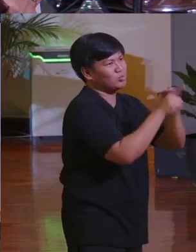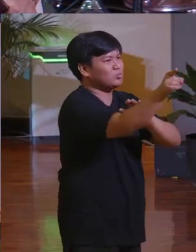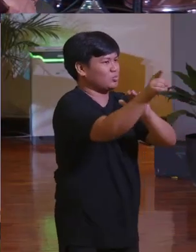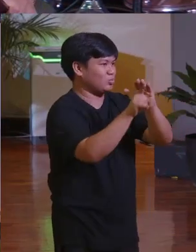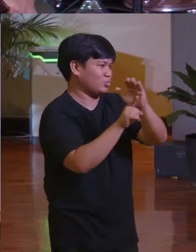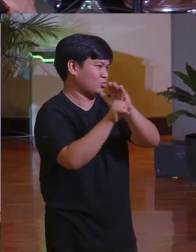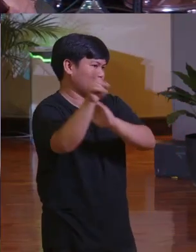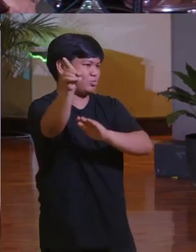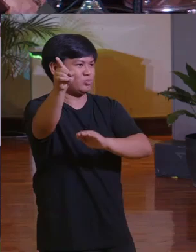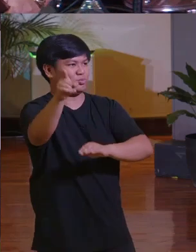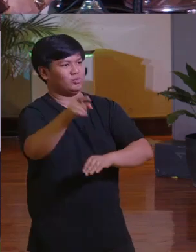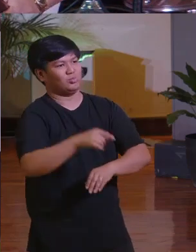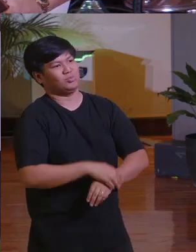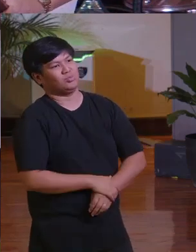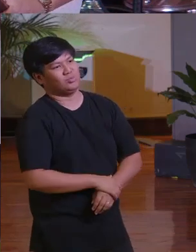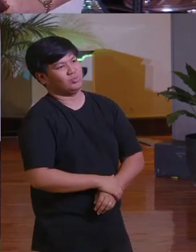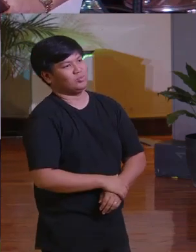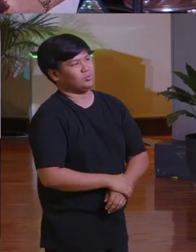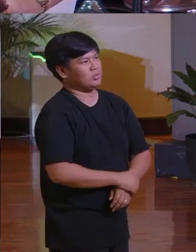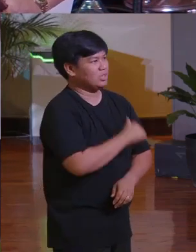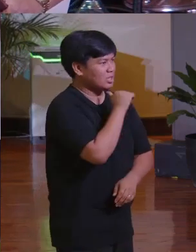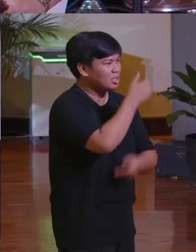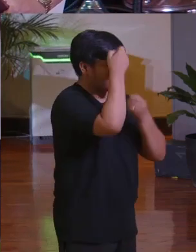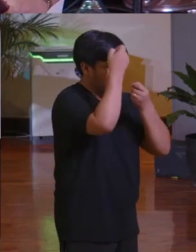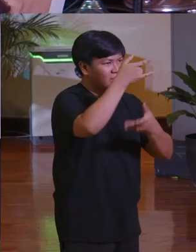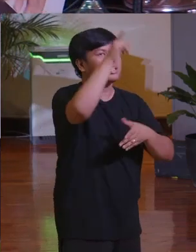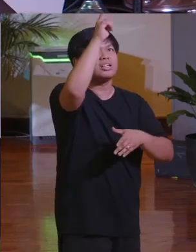Nagpapakalayo-layo kayo sa gitna ng kalooban ng Diyos.